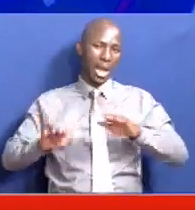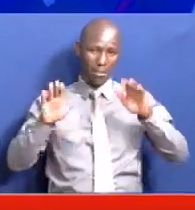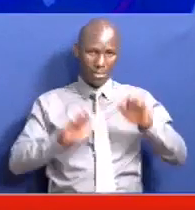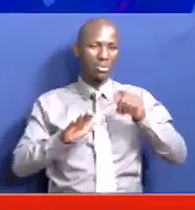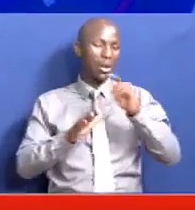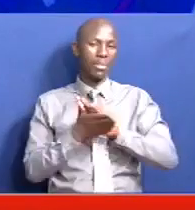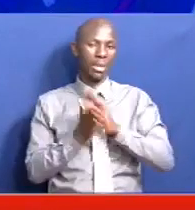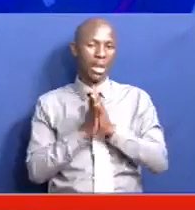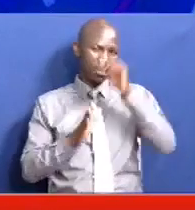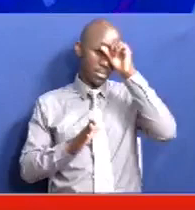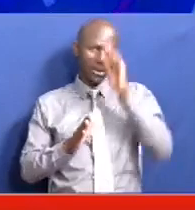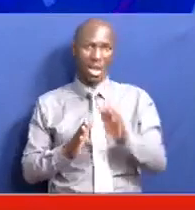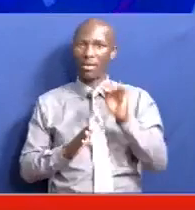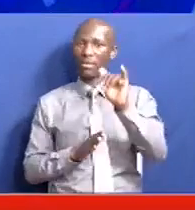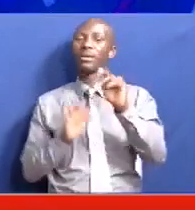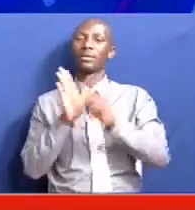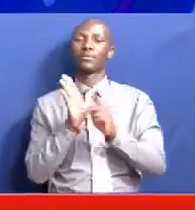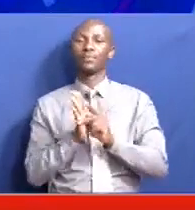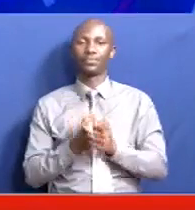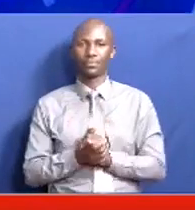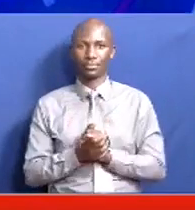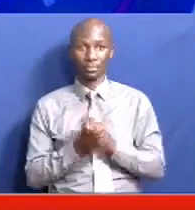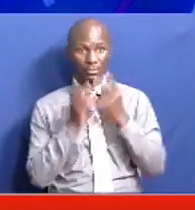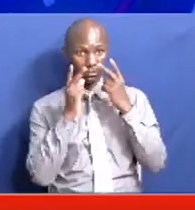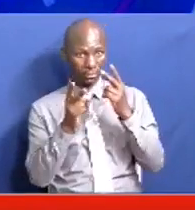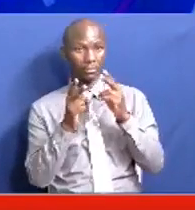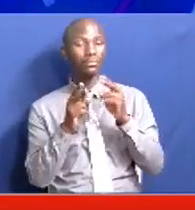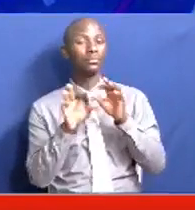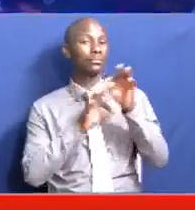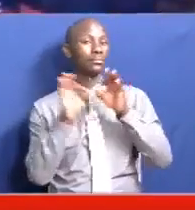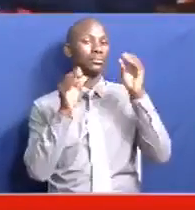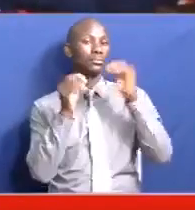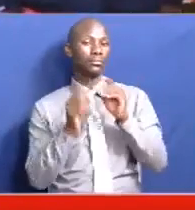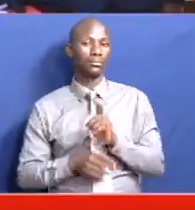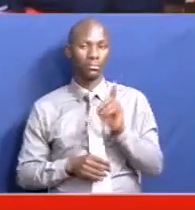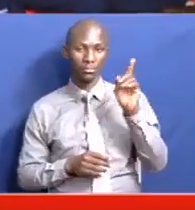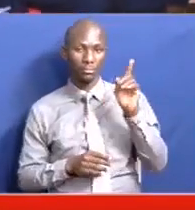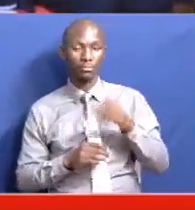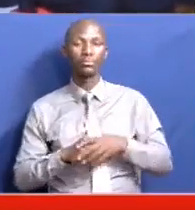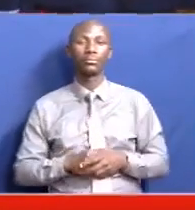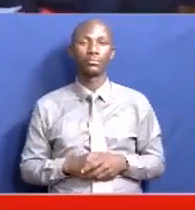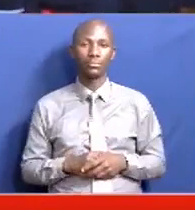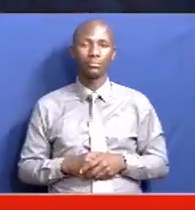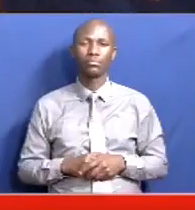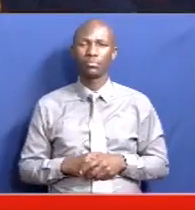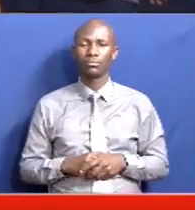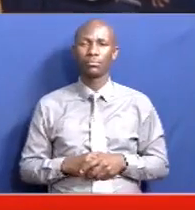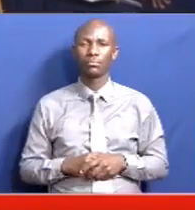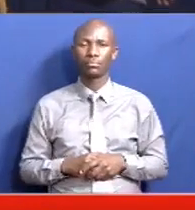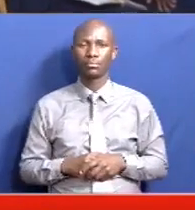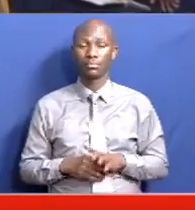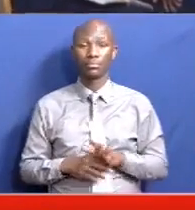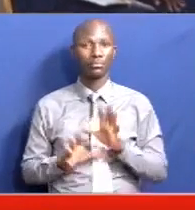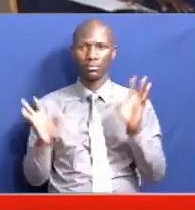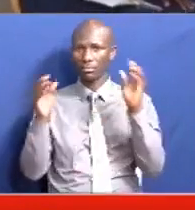kutuika ngavana wa kaondiesu ya Kitui aidangile na report. Serikali ya kaunti ya Kitui kwe umundhini hatu wa isa umbano na